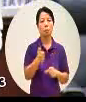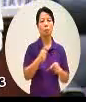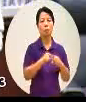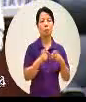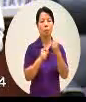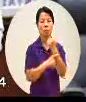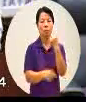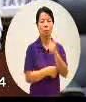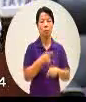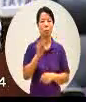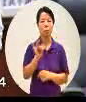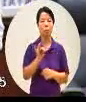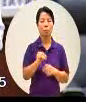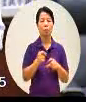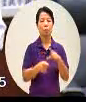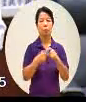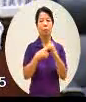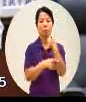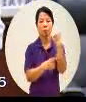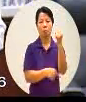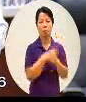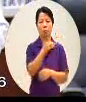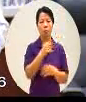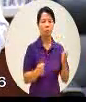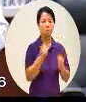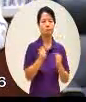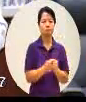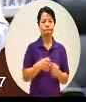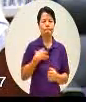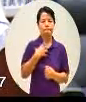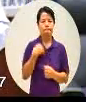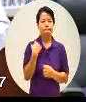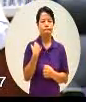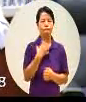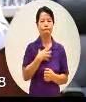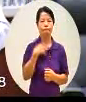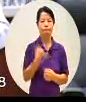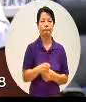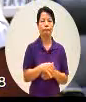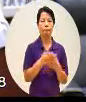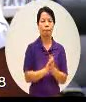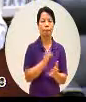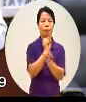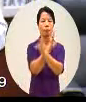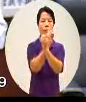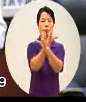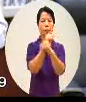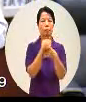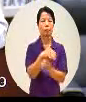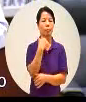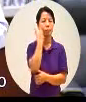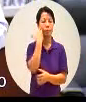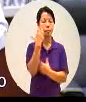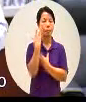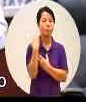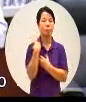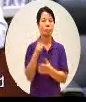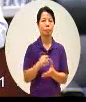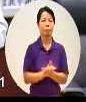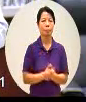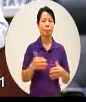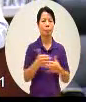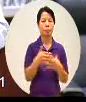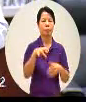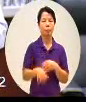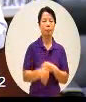停。哦，迄塞车的人会配面呢。所以那个交通号志红绿灯是上关的。哦，交通局长